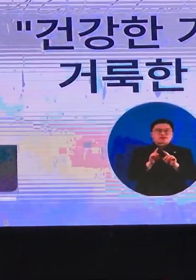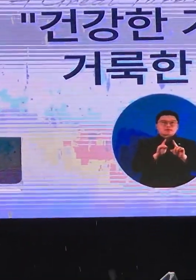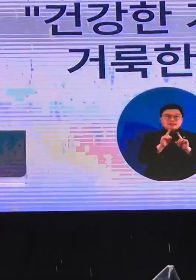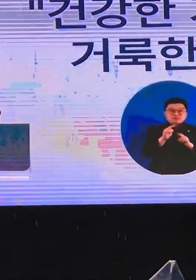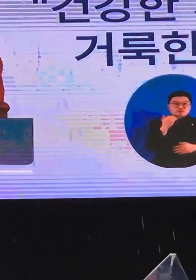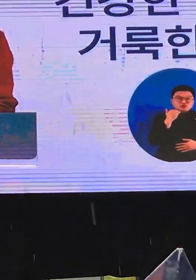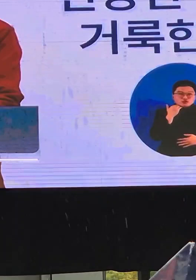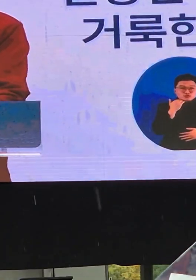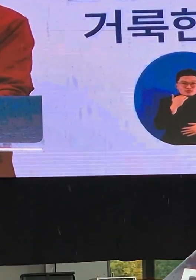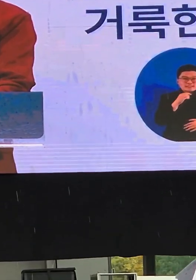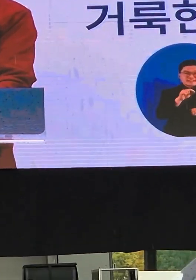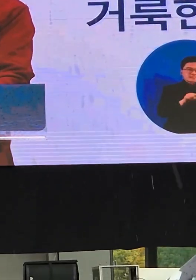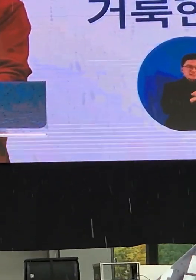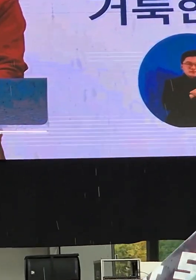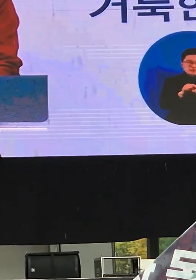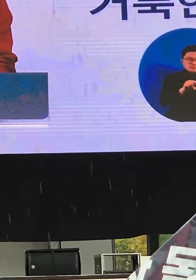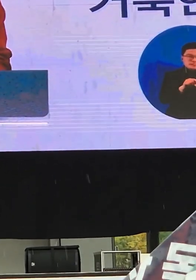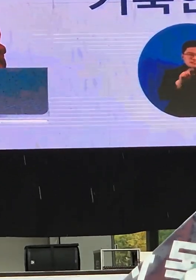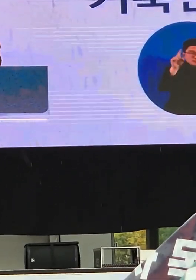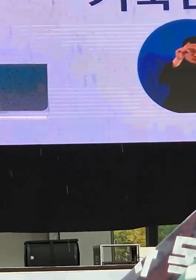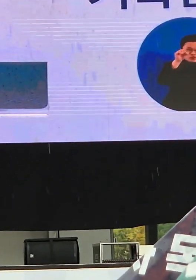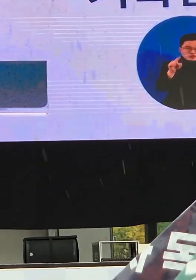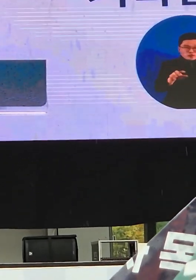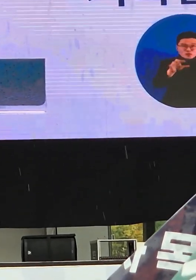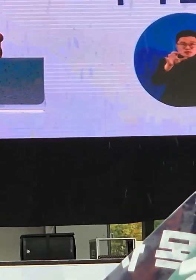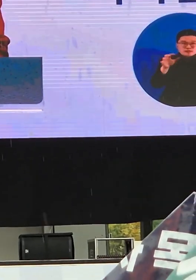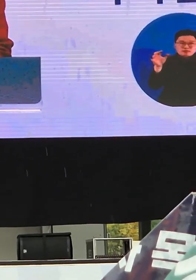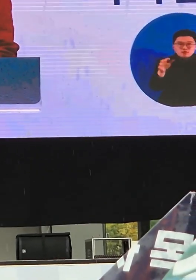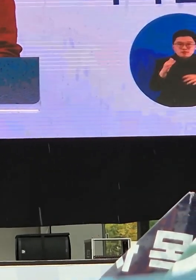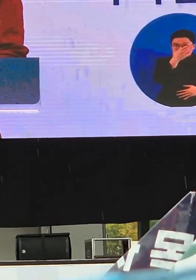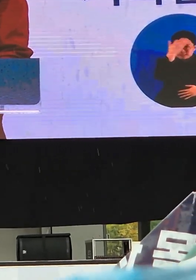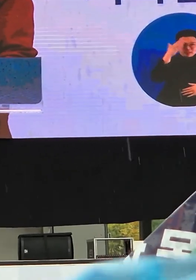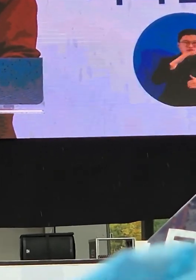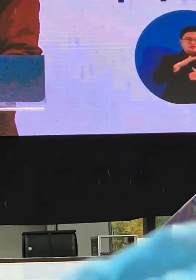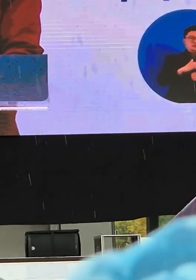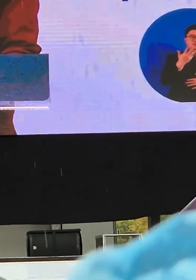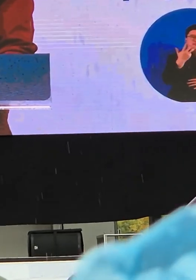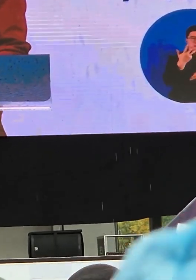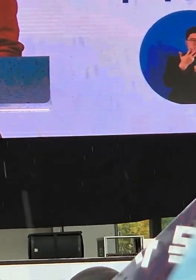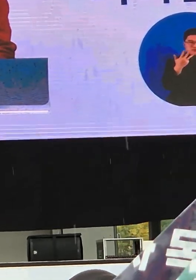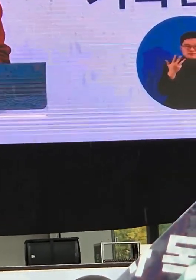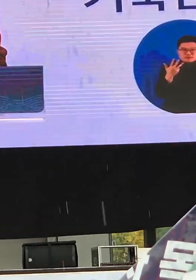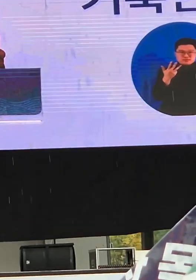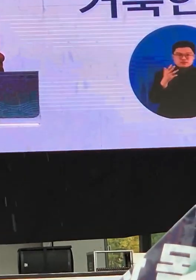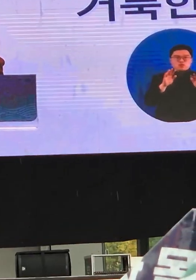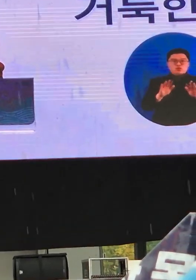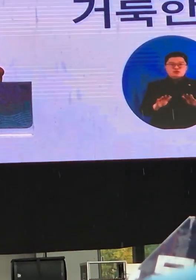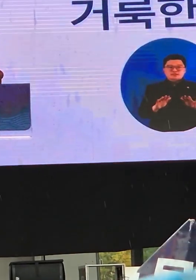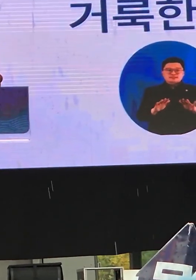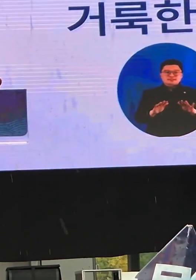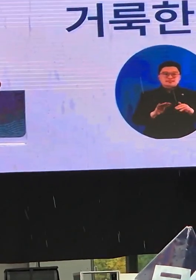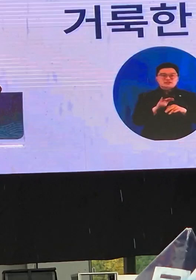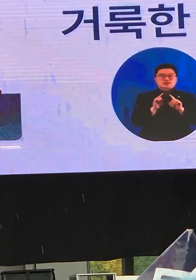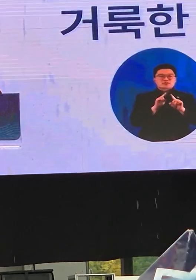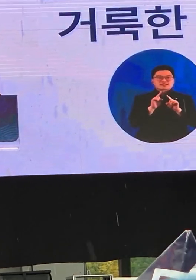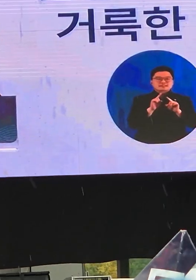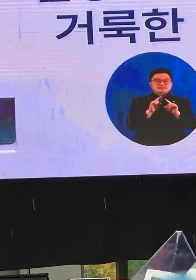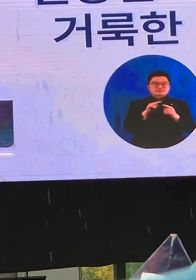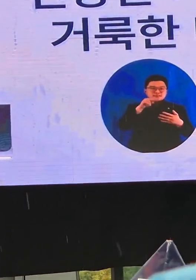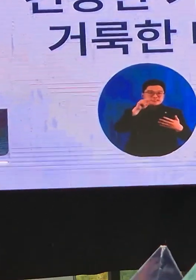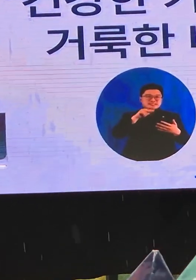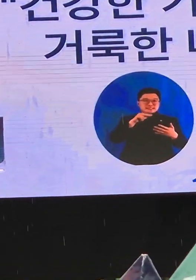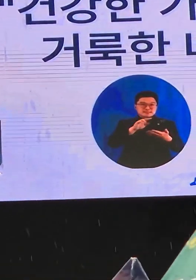봉독은 특별히 전국 각지에서 모인 청소년 8명이 본문 말씀을 교독하도록